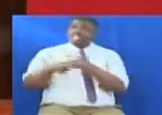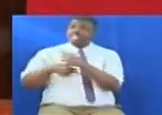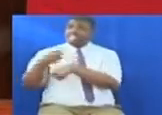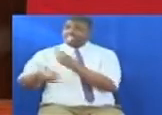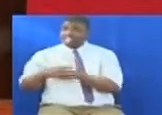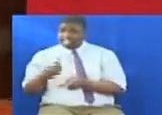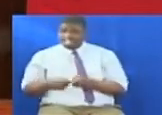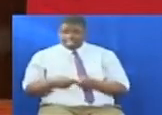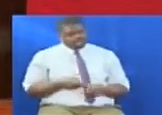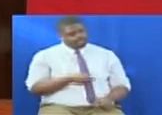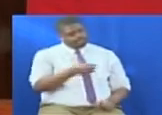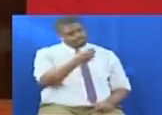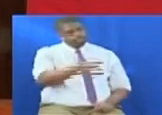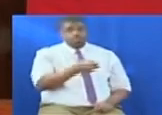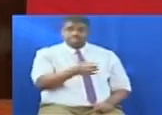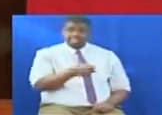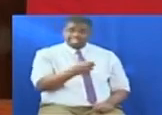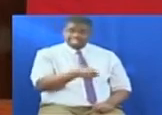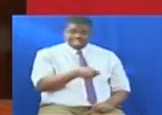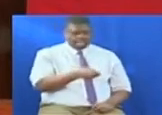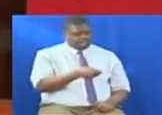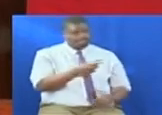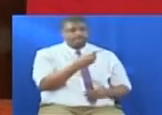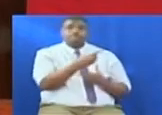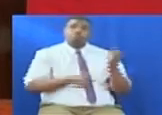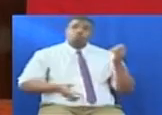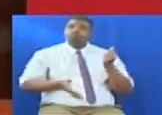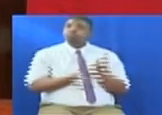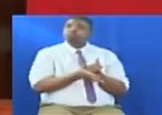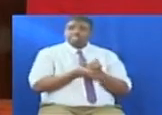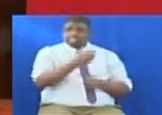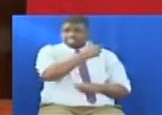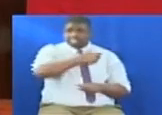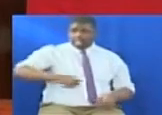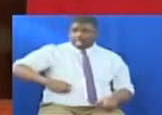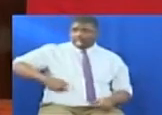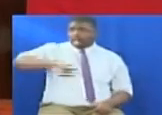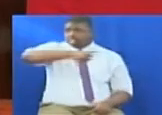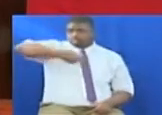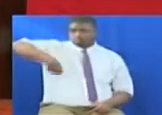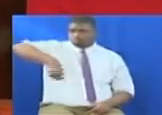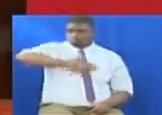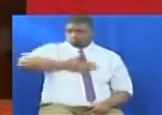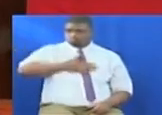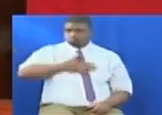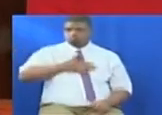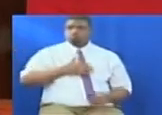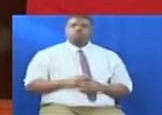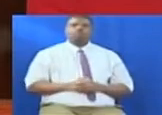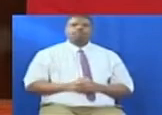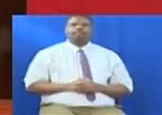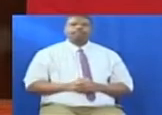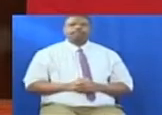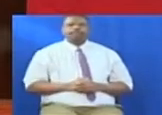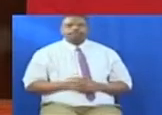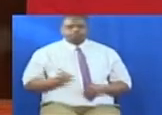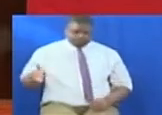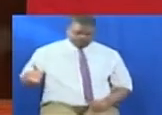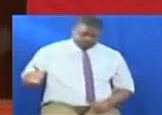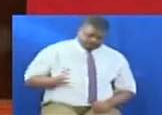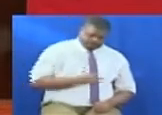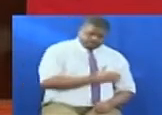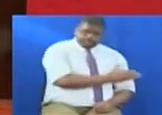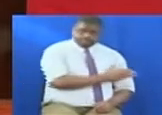tunampongeza sana Mheshimiwa Rais wetu wa Jamhuri ya Muungano wa Tanzania. Pamoja na kumpongeza